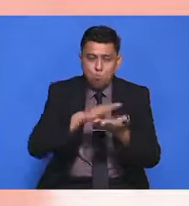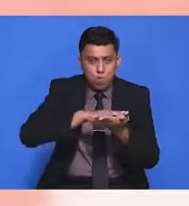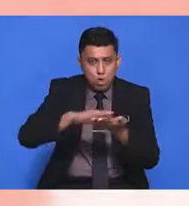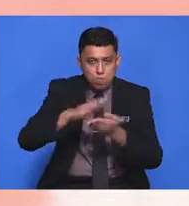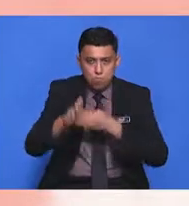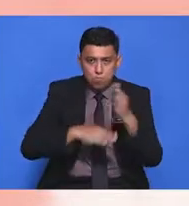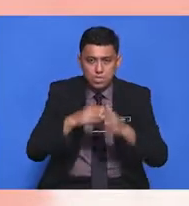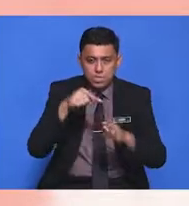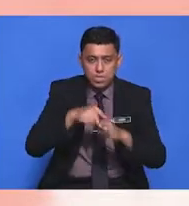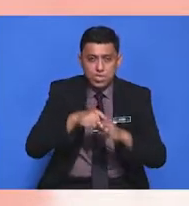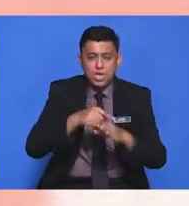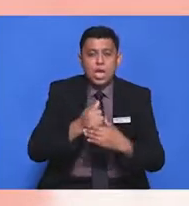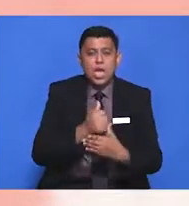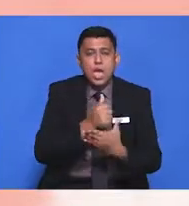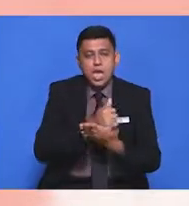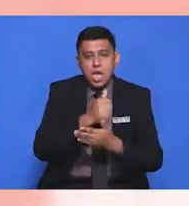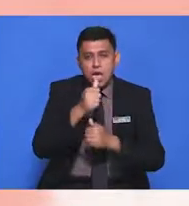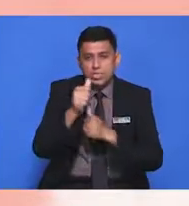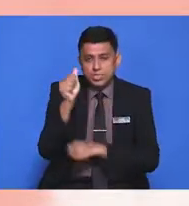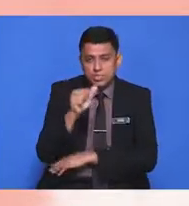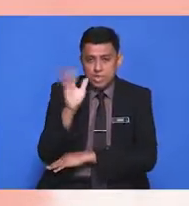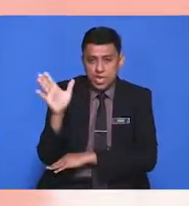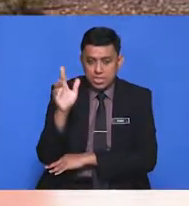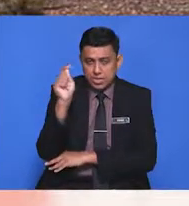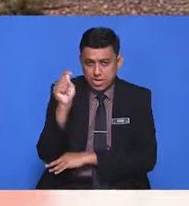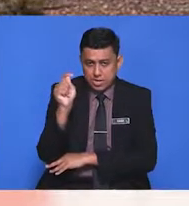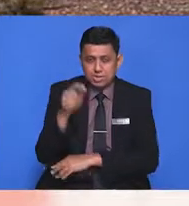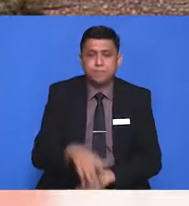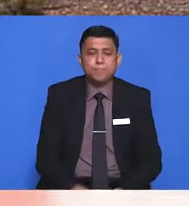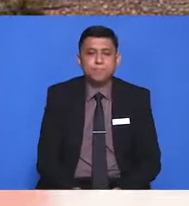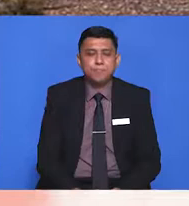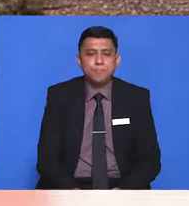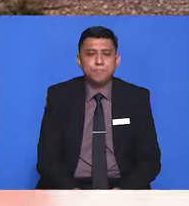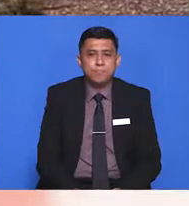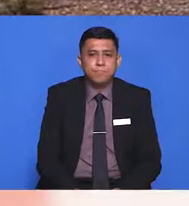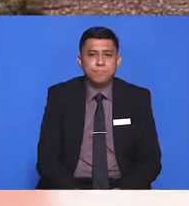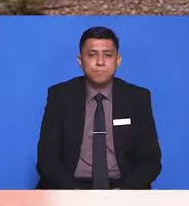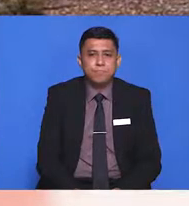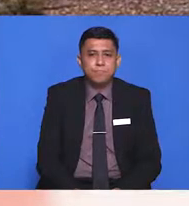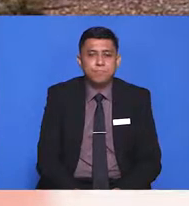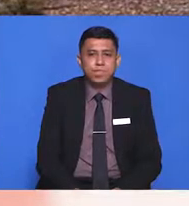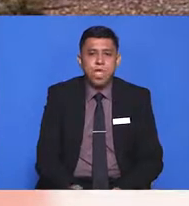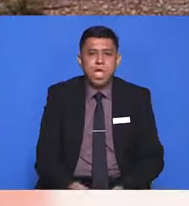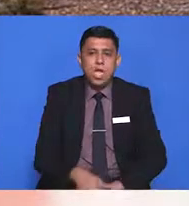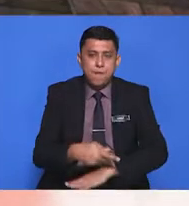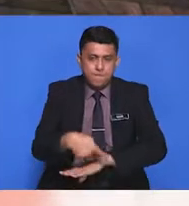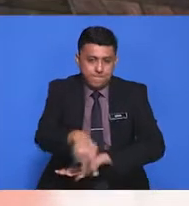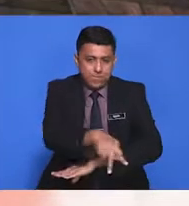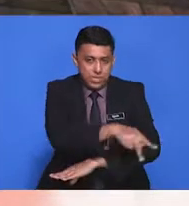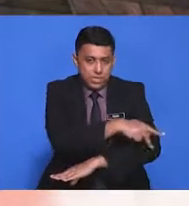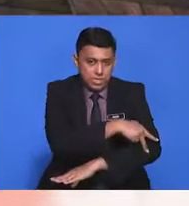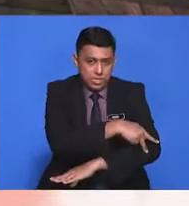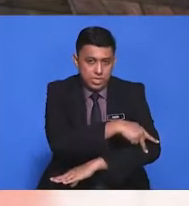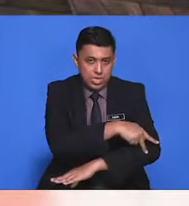Tenggara. Bentuk-bentuk muka bumi yang terdapat di Asia Tenggara adalah pinggir laut,